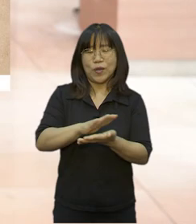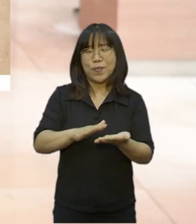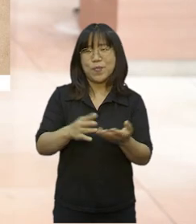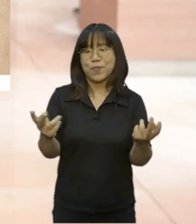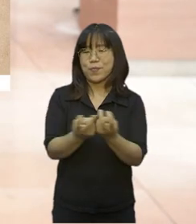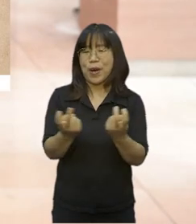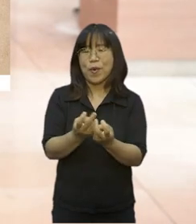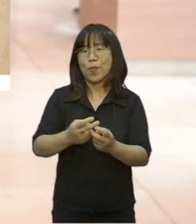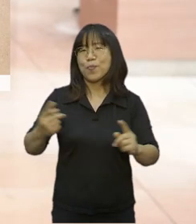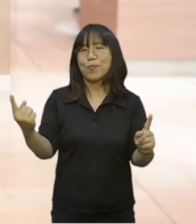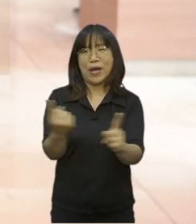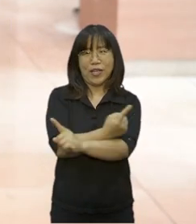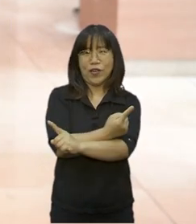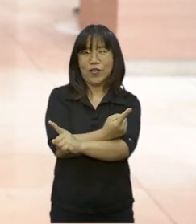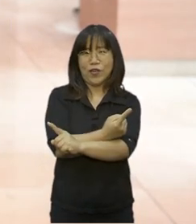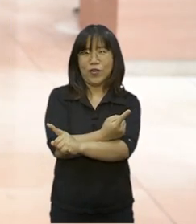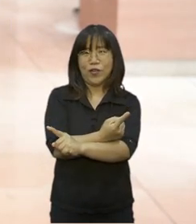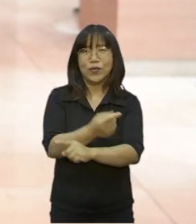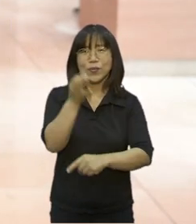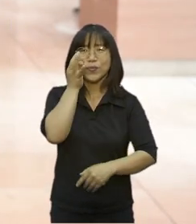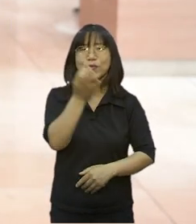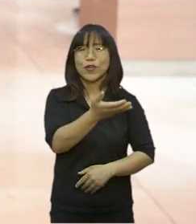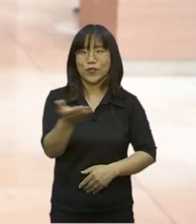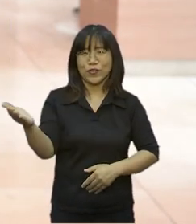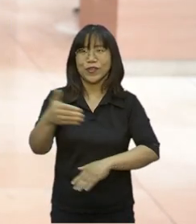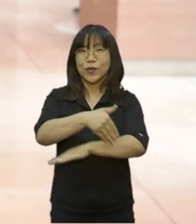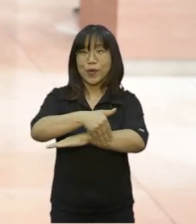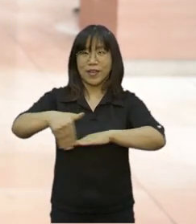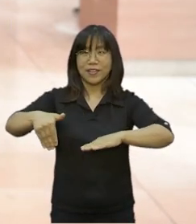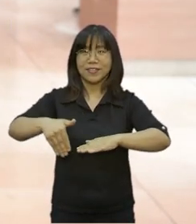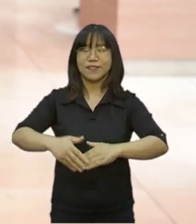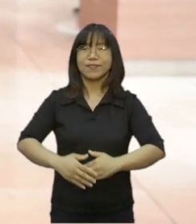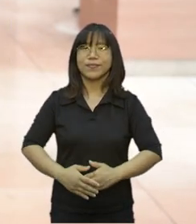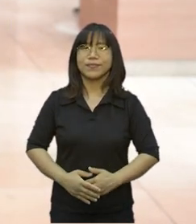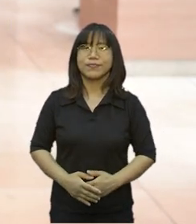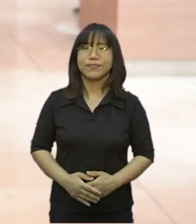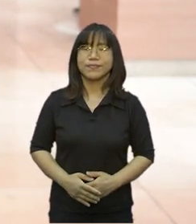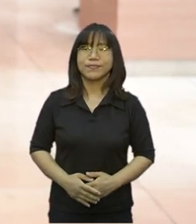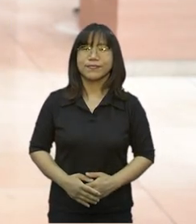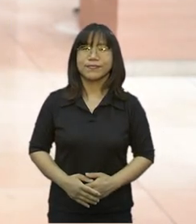인해 달라진 놀이 문화를 공유하는 SNS 어울림마당이 열릴 예정입니다.